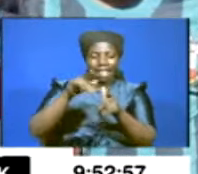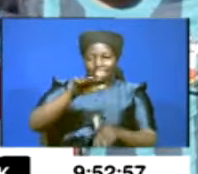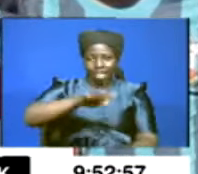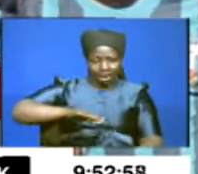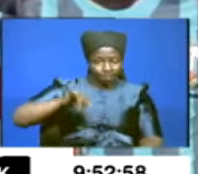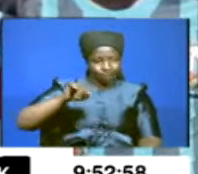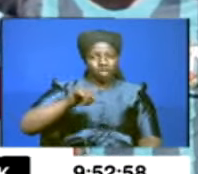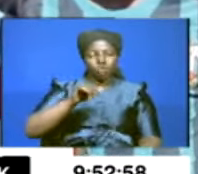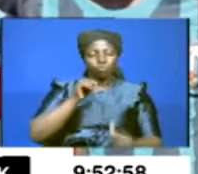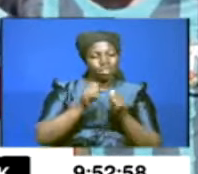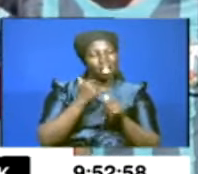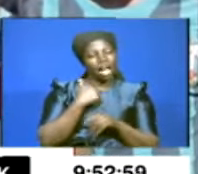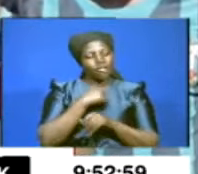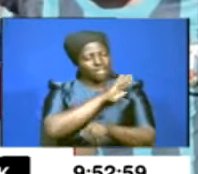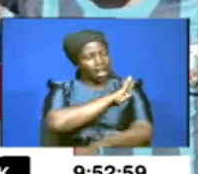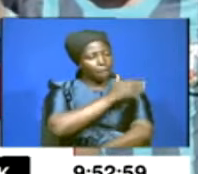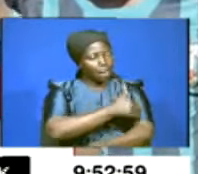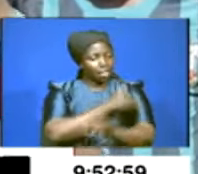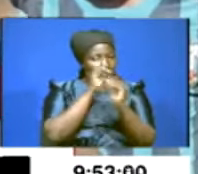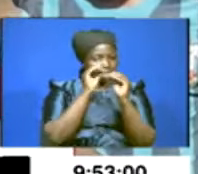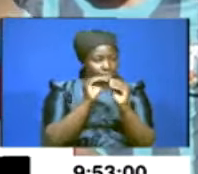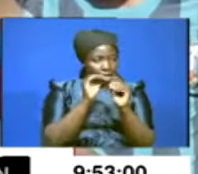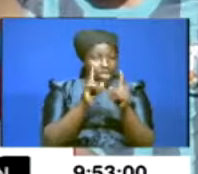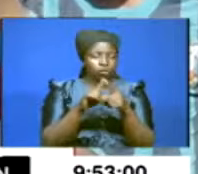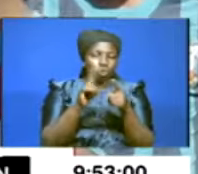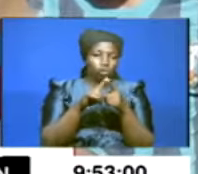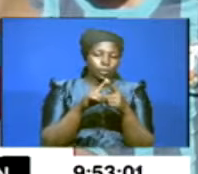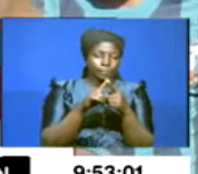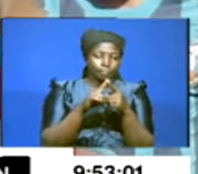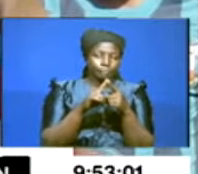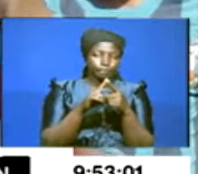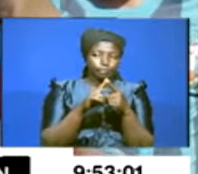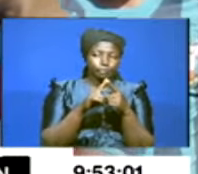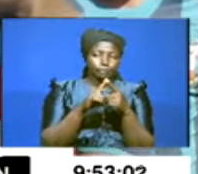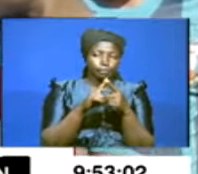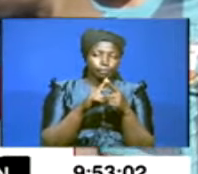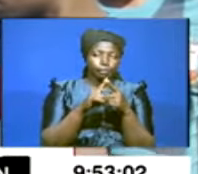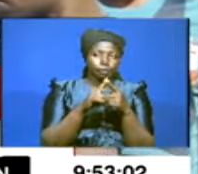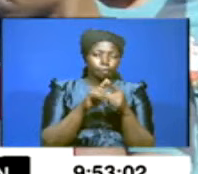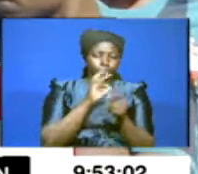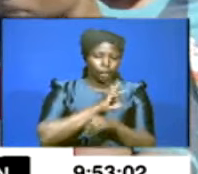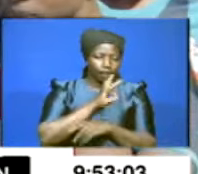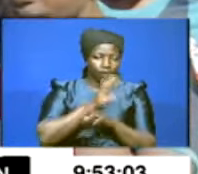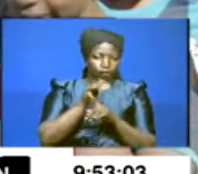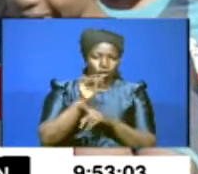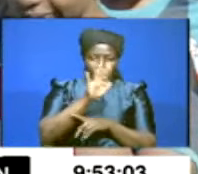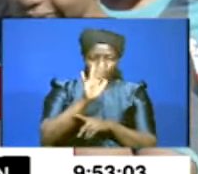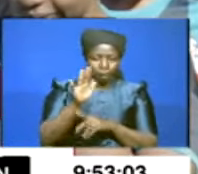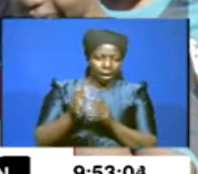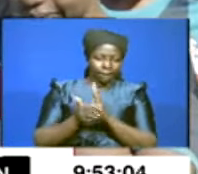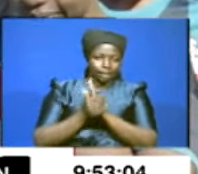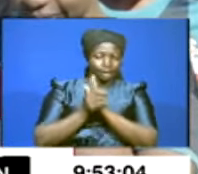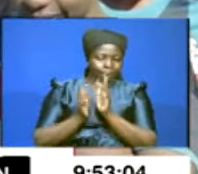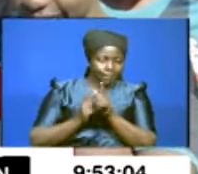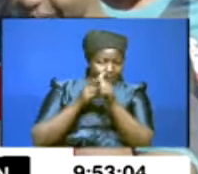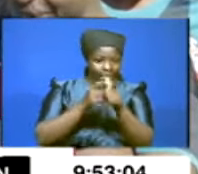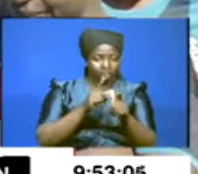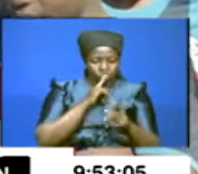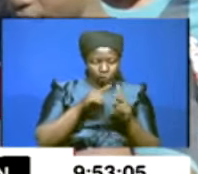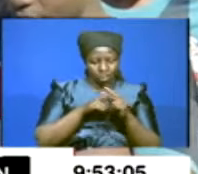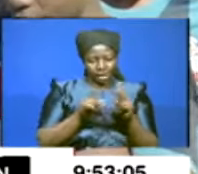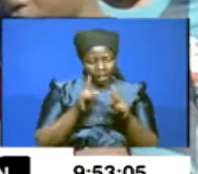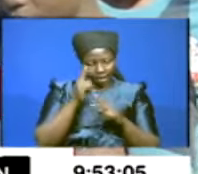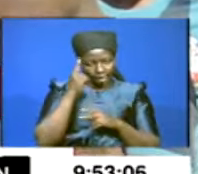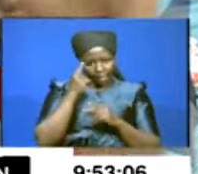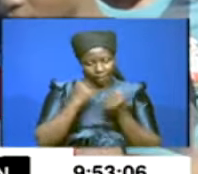zinakosa uwezo wa wanakosa kusaidiwa na hizo talents zao. So tukaanza mambo ya foundation